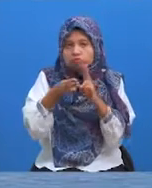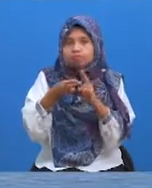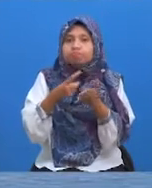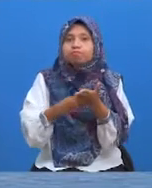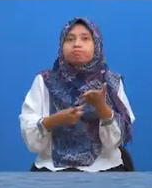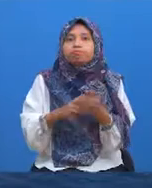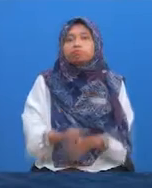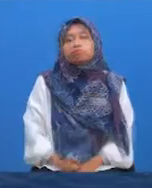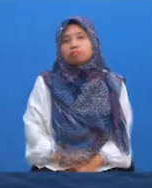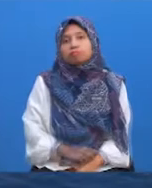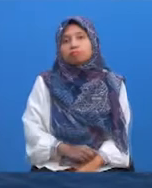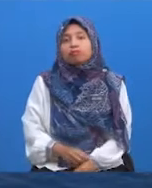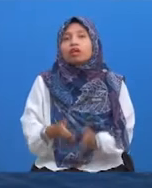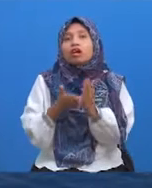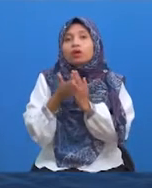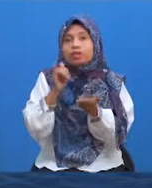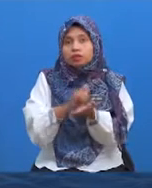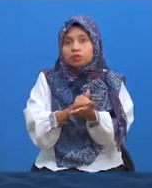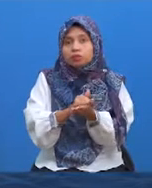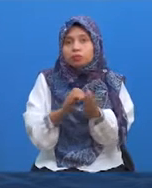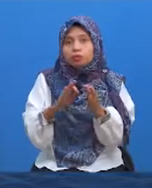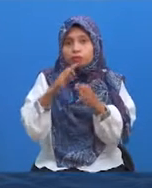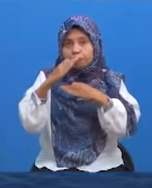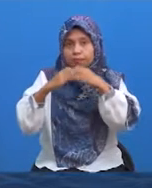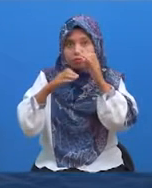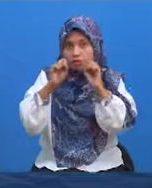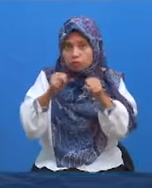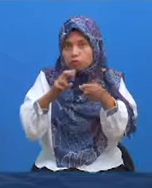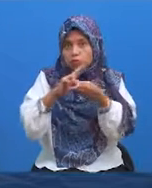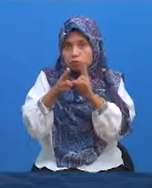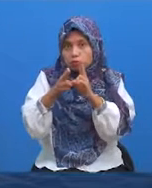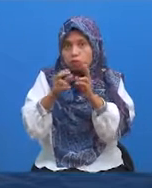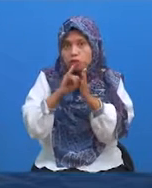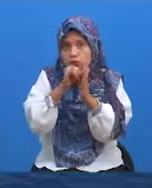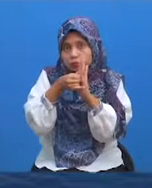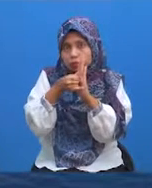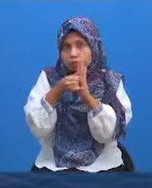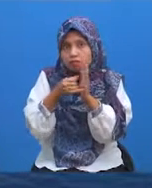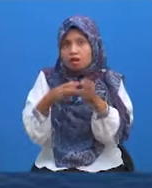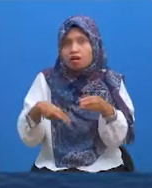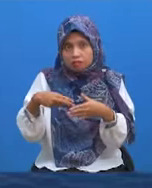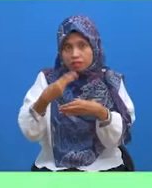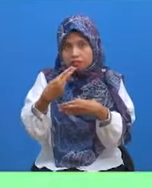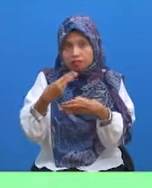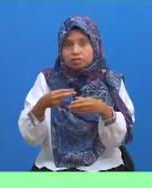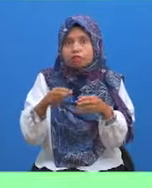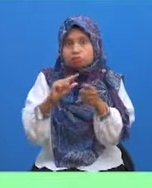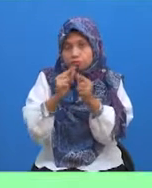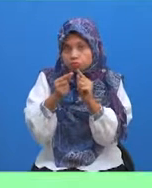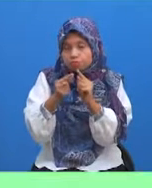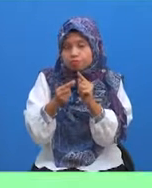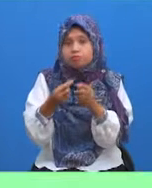harga oleh itu Firma boleh mengubah jumlah hasil dengan mengubah harga